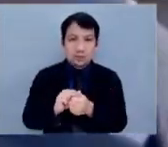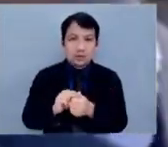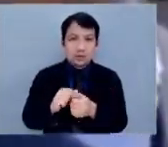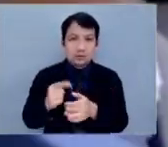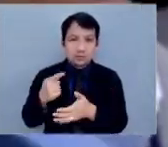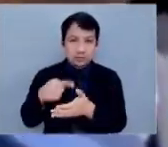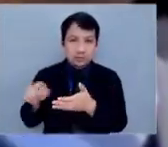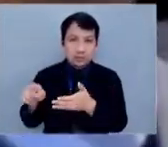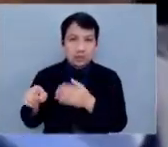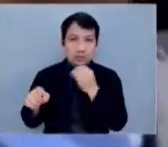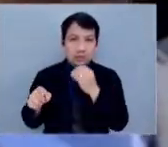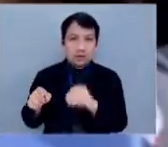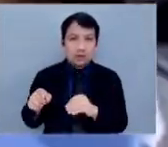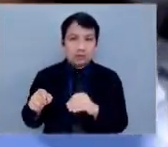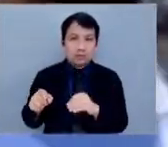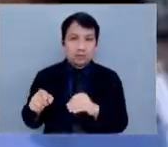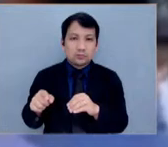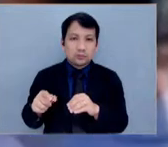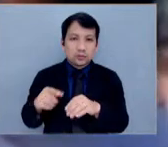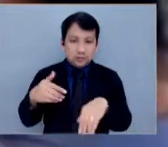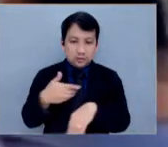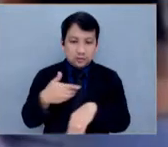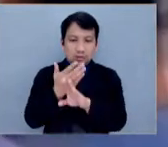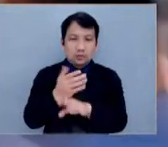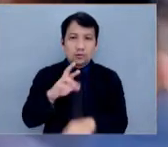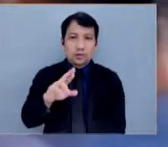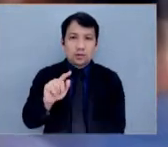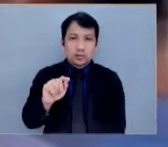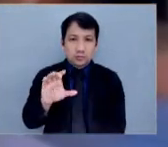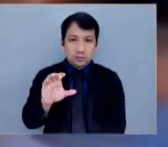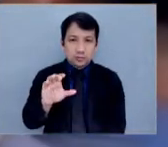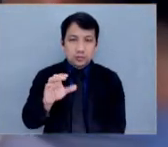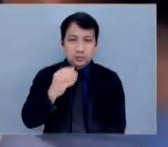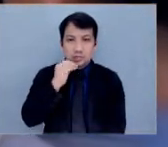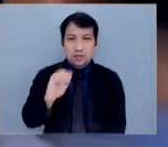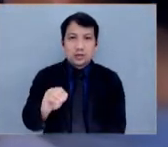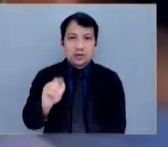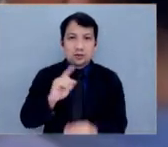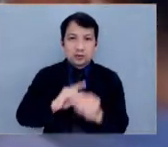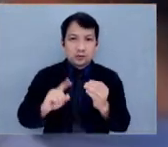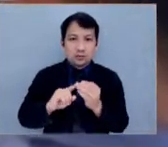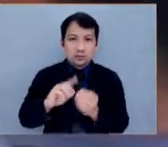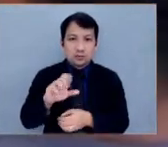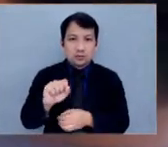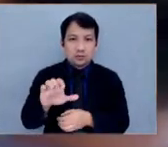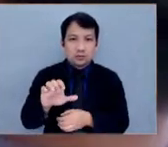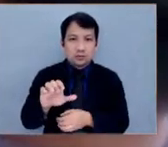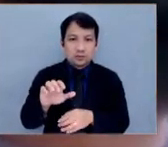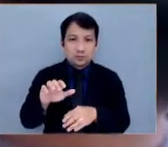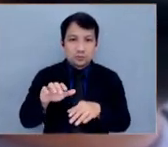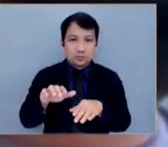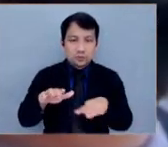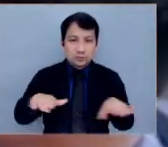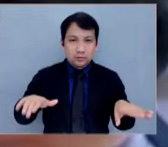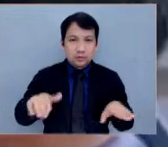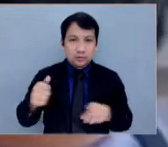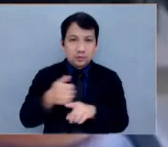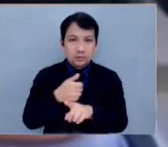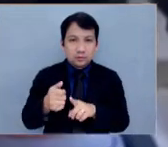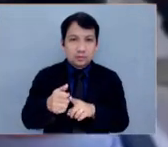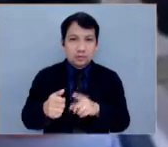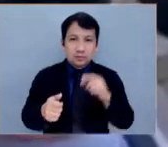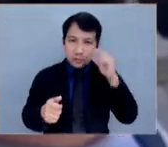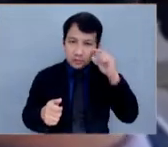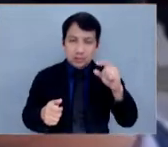arrest warrant, ang Davao City Regional Trial Court kaugnay sa kasong child at sexual abuse laban kay Kibuloy.